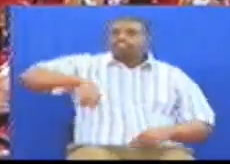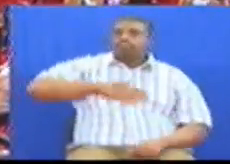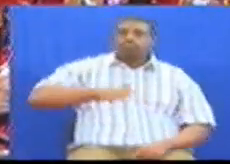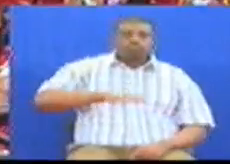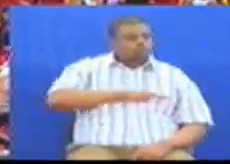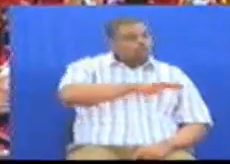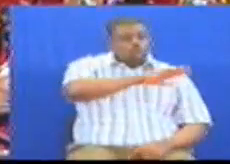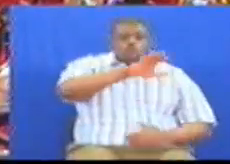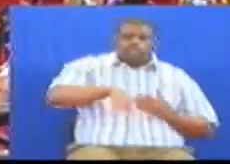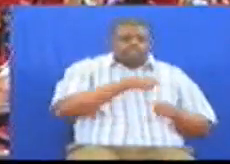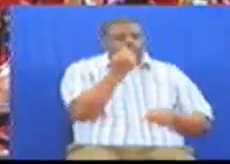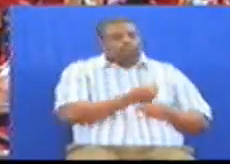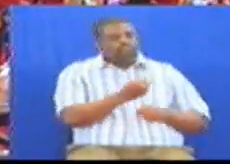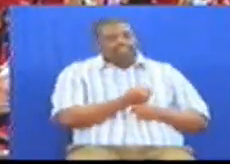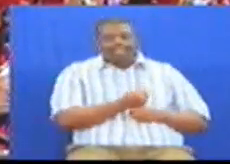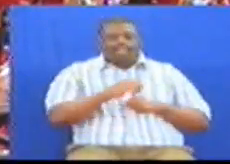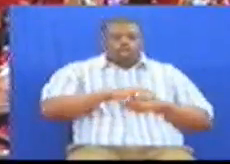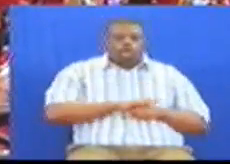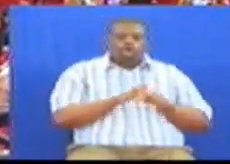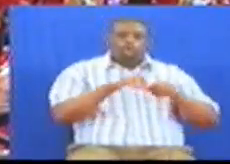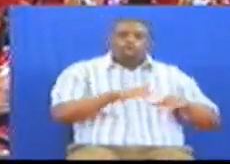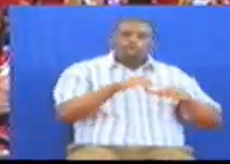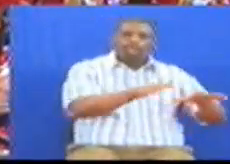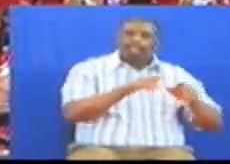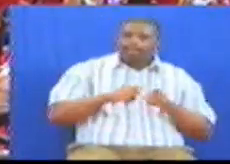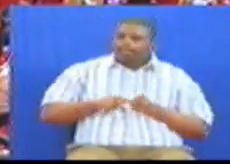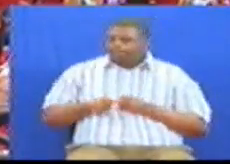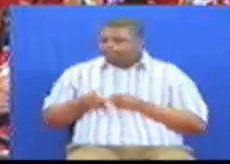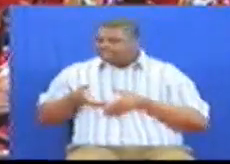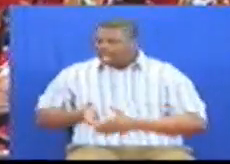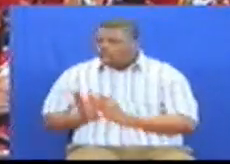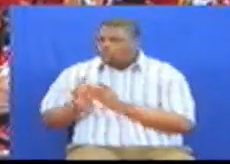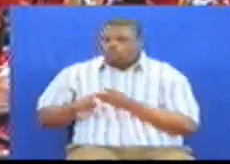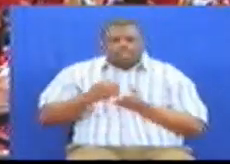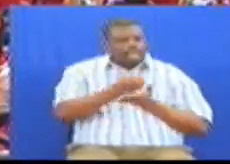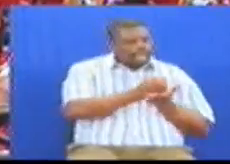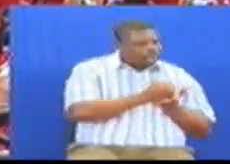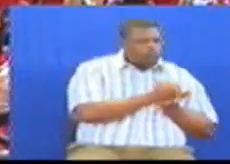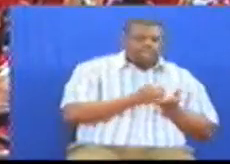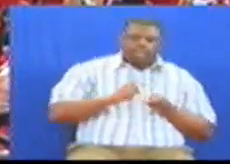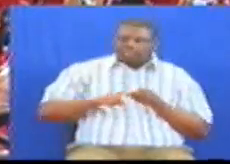anashughulikia corona, anashughulikia mazao, anashughulikia kahawa na mazao mengine. Hongera sana mheshimiwa waziri mkuu.